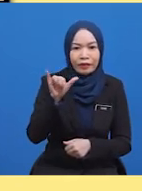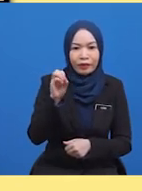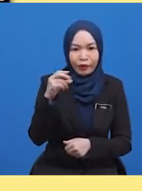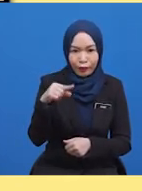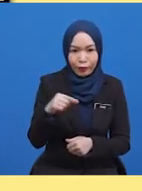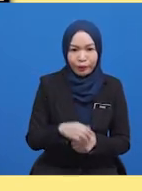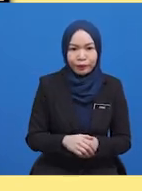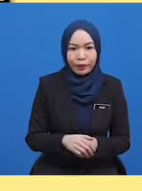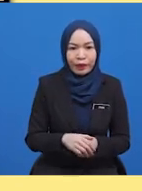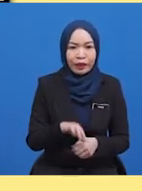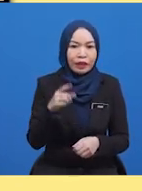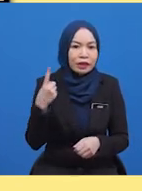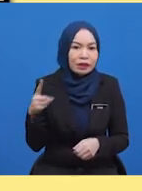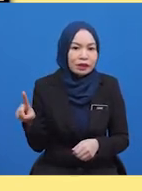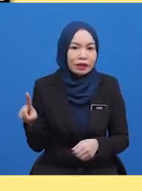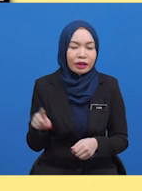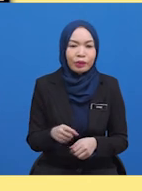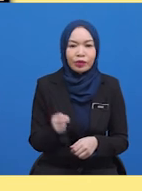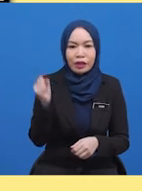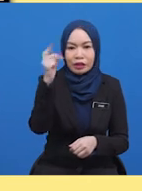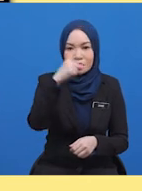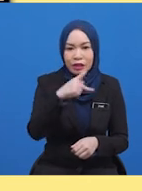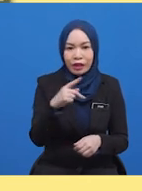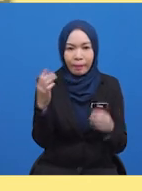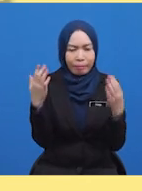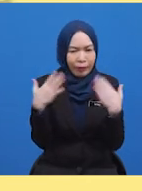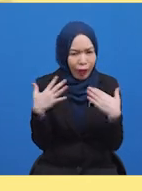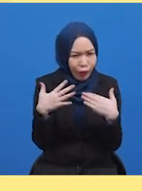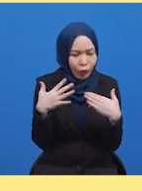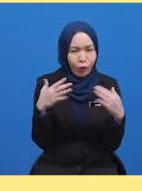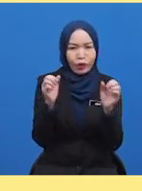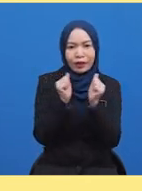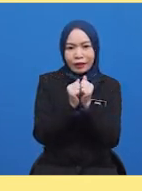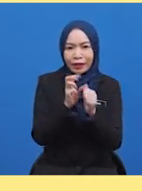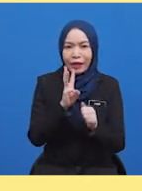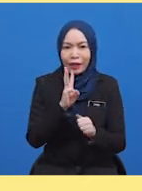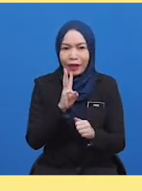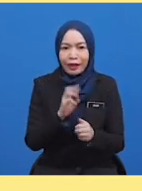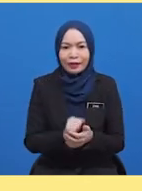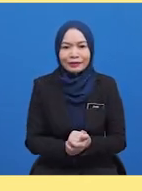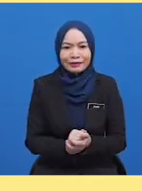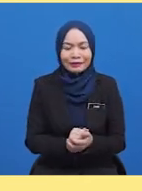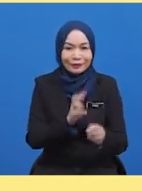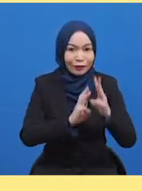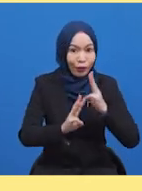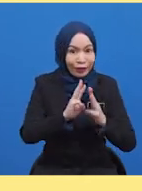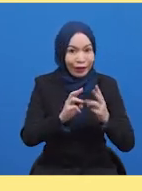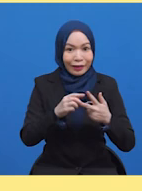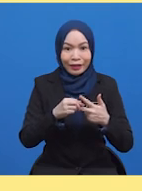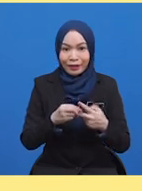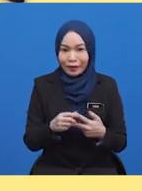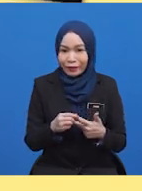takut akan ai maneh kolot watak sampingan kedua dalam cerpen ini ialah tuyul